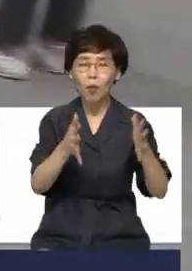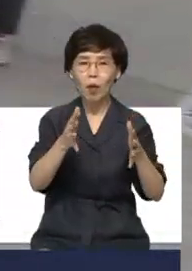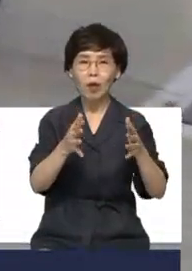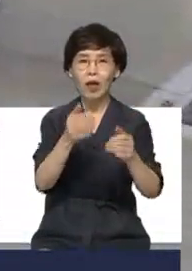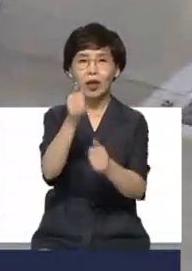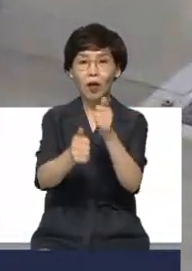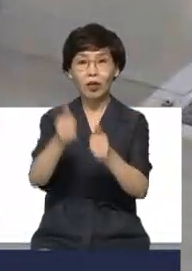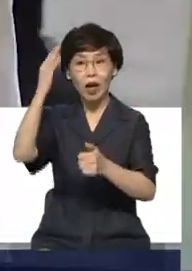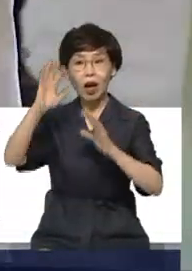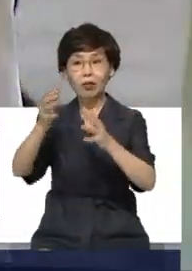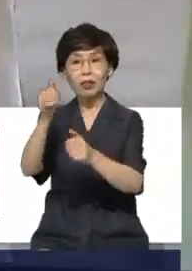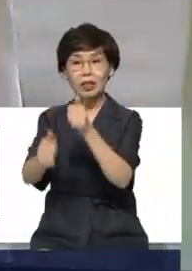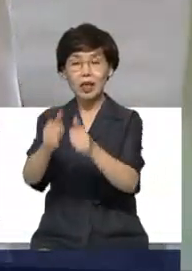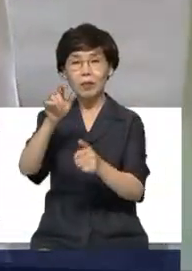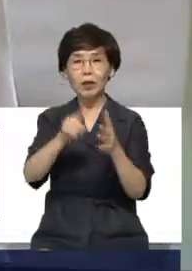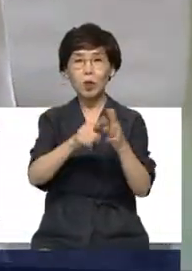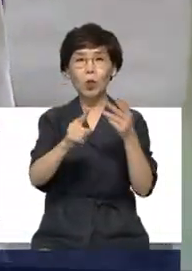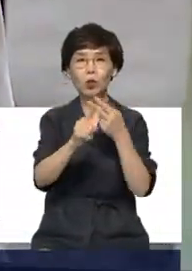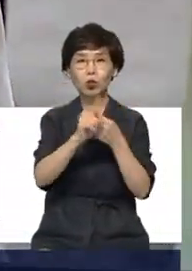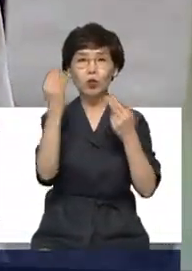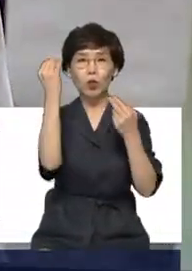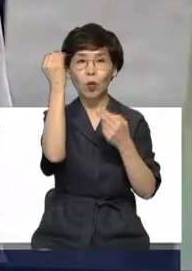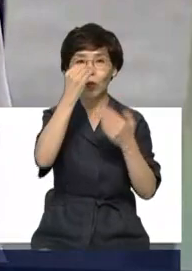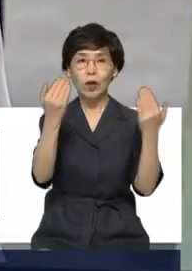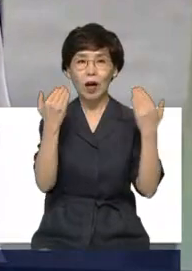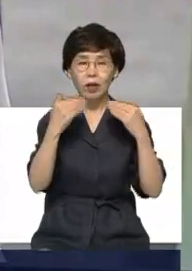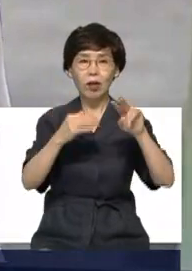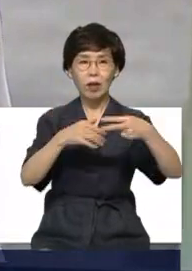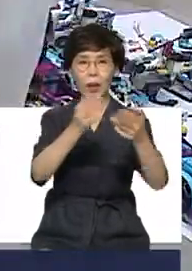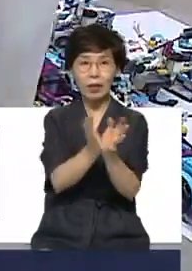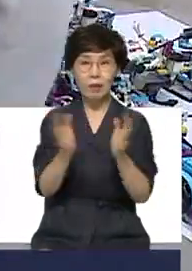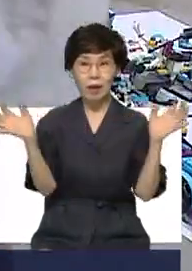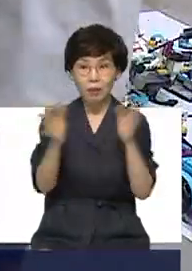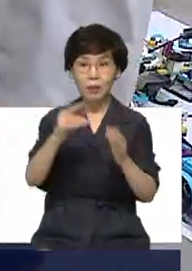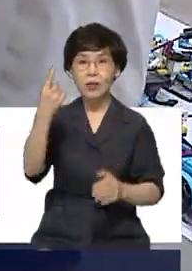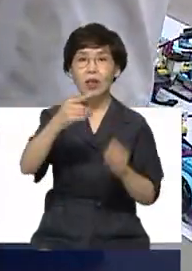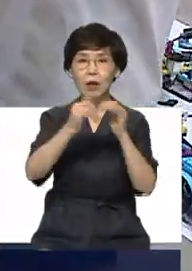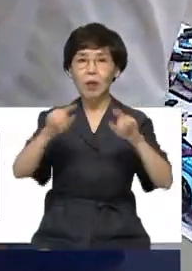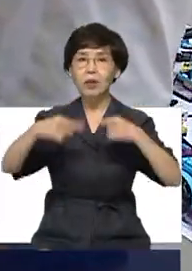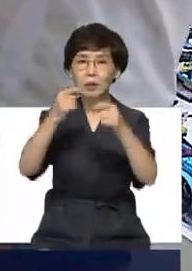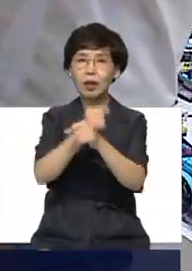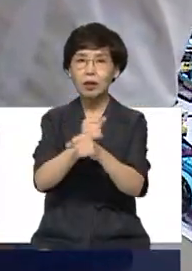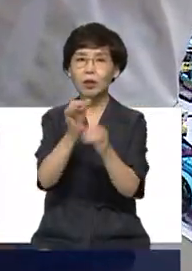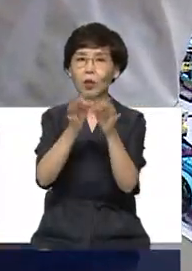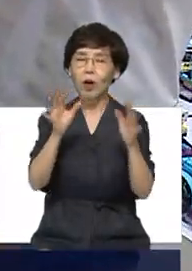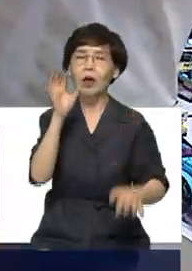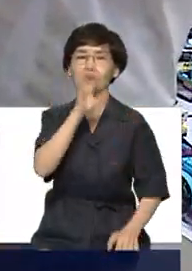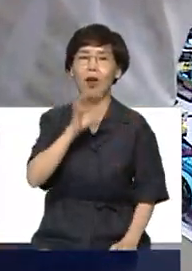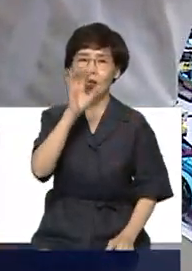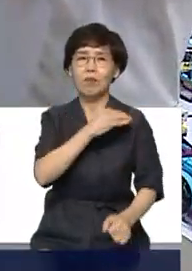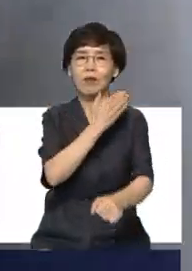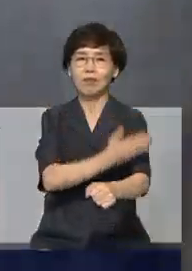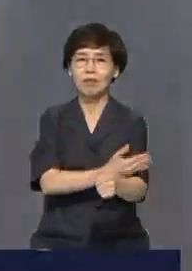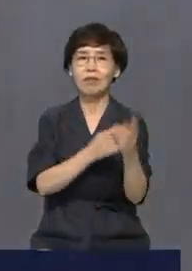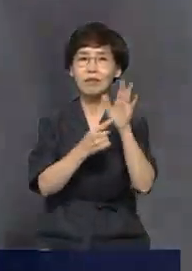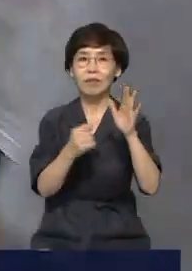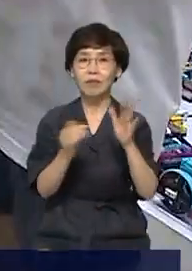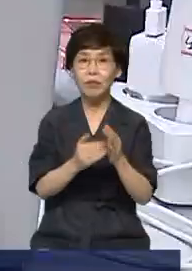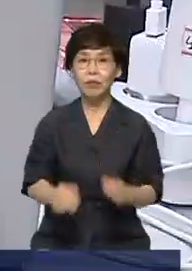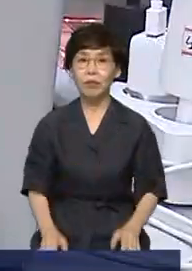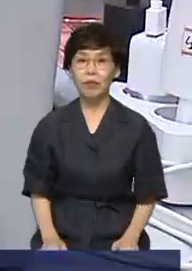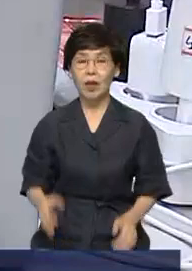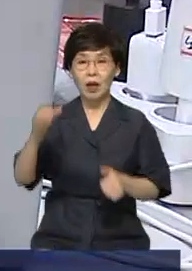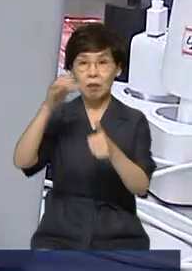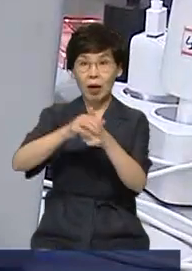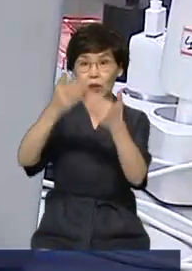올림피아드 한국대회에 초중고 200여 팀 등 천여 명이 참가해 그동안 연습해온 실력을 뽐냈습니다.